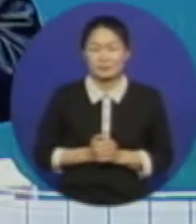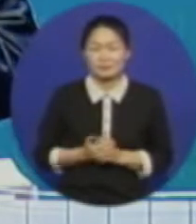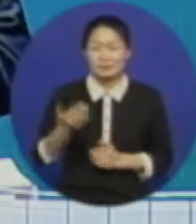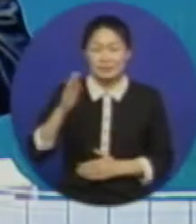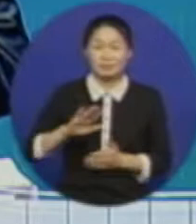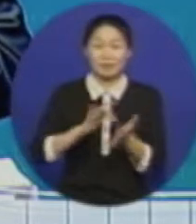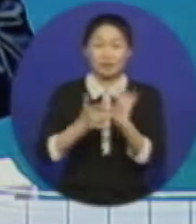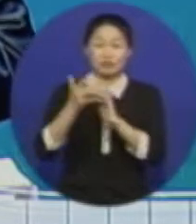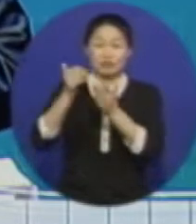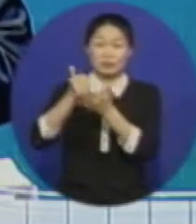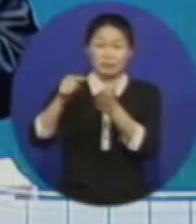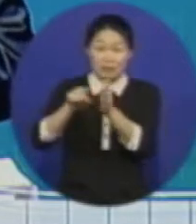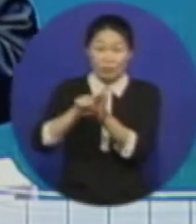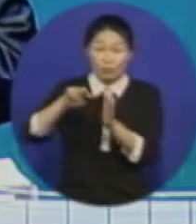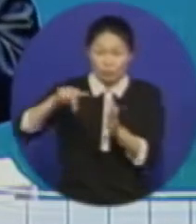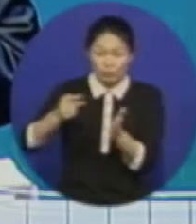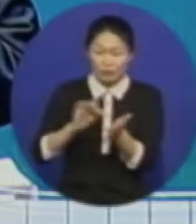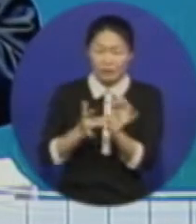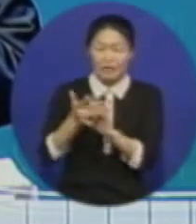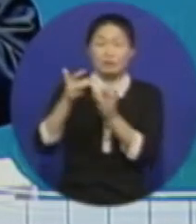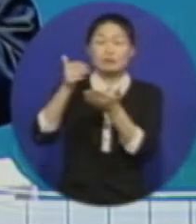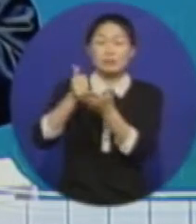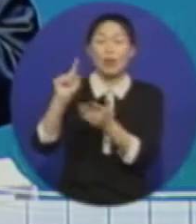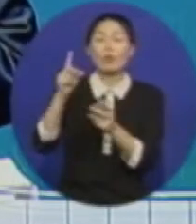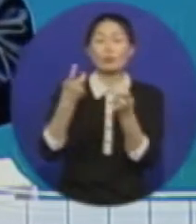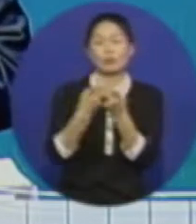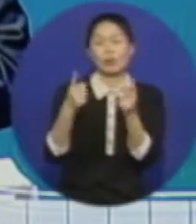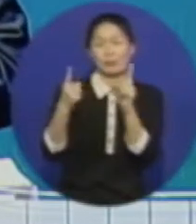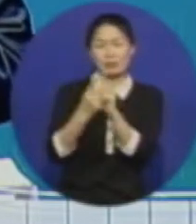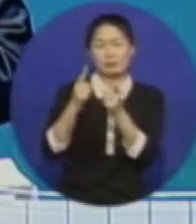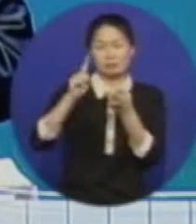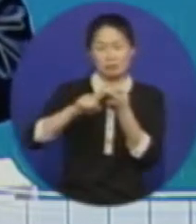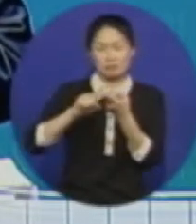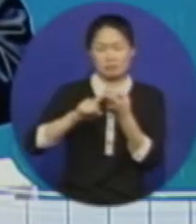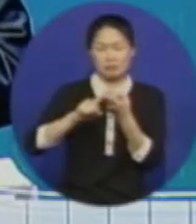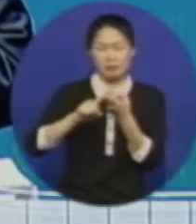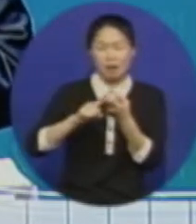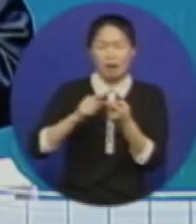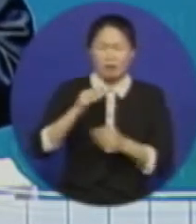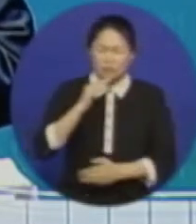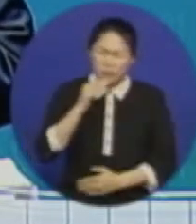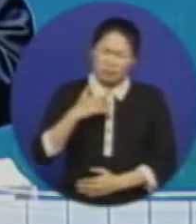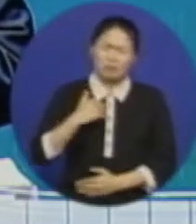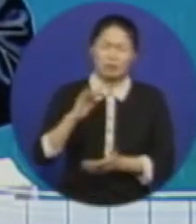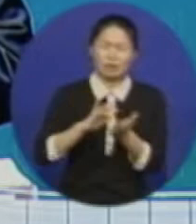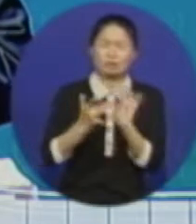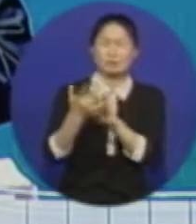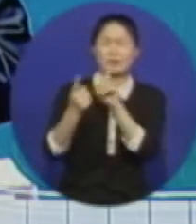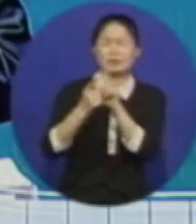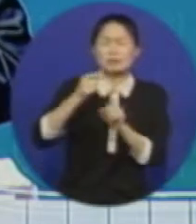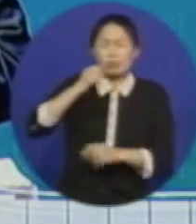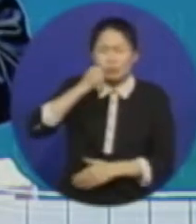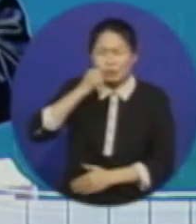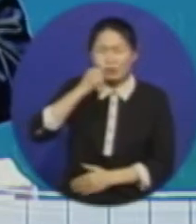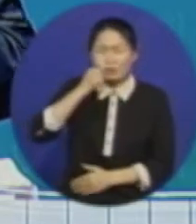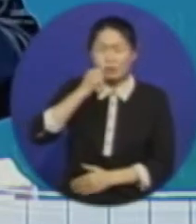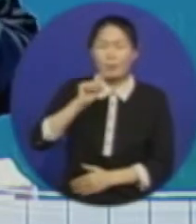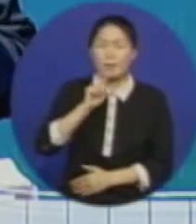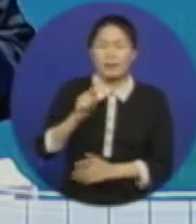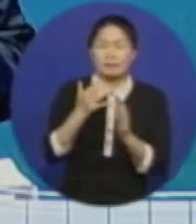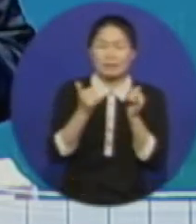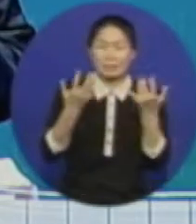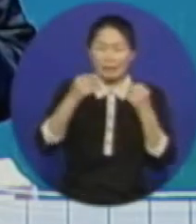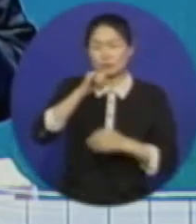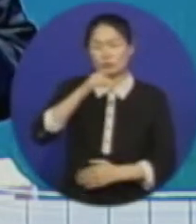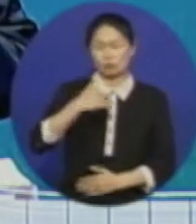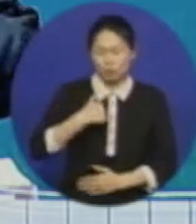그러나 예수님을 믿고 도 어떻게 예수님을 만나면 야 도 뭐지 나는 예수님을 만나지 를 못하겠다고 하시는 분들이 많으십니다 저도